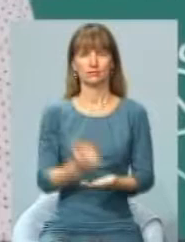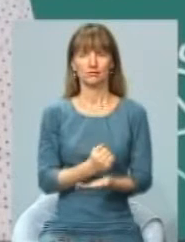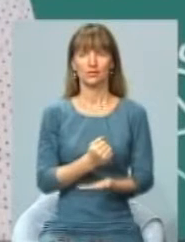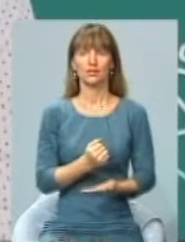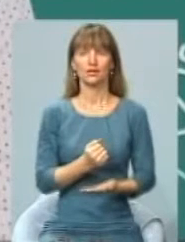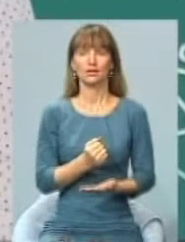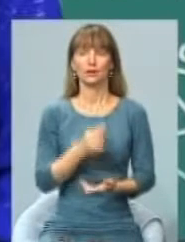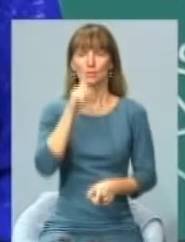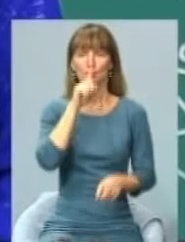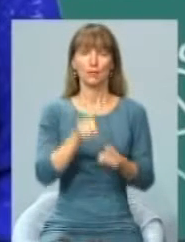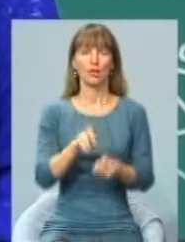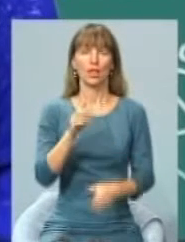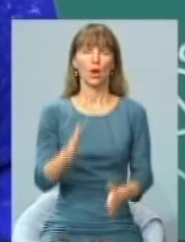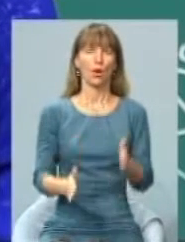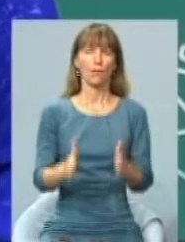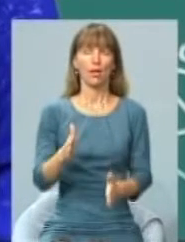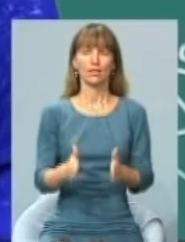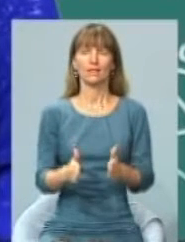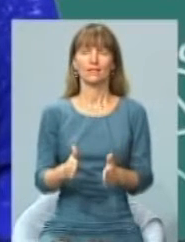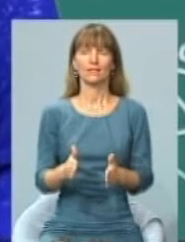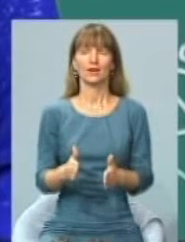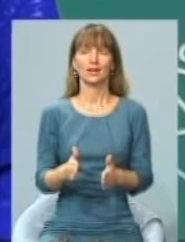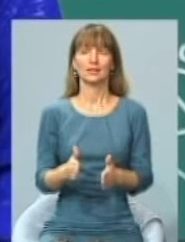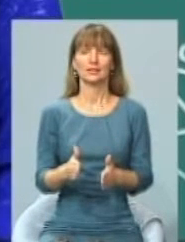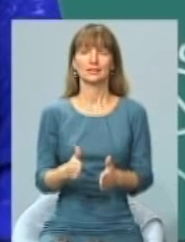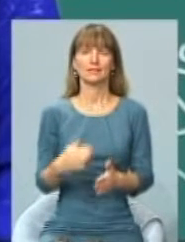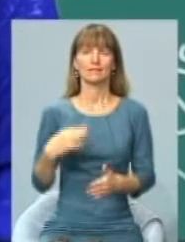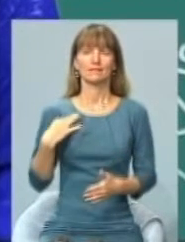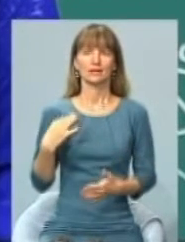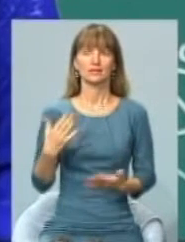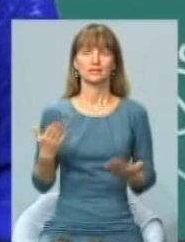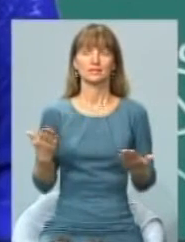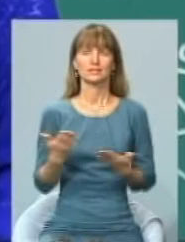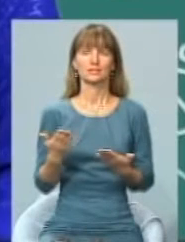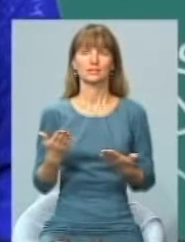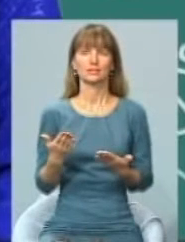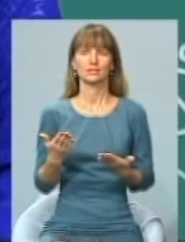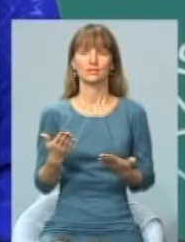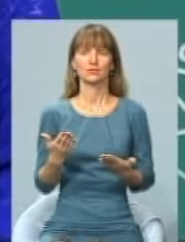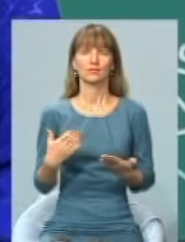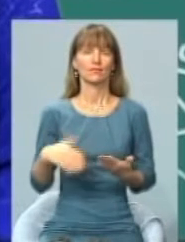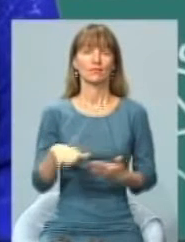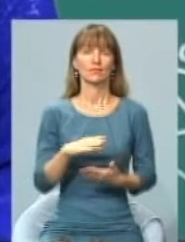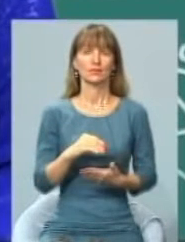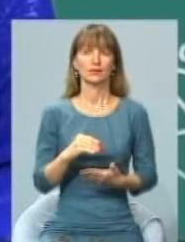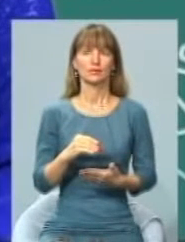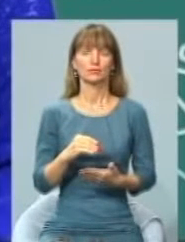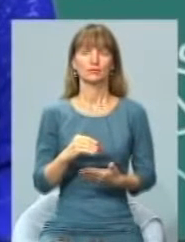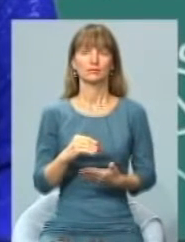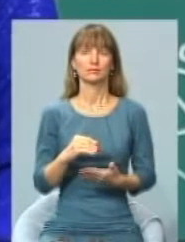на роботов. Вещь, которую делают